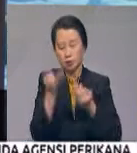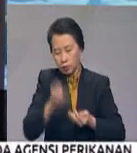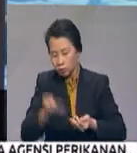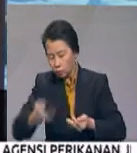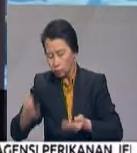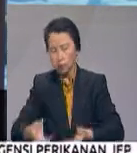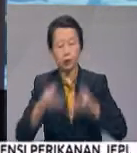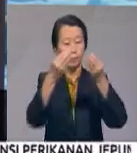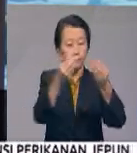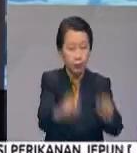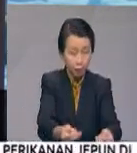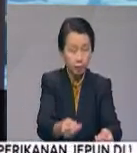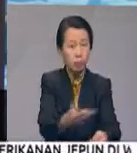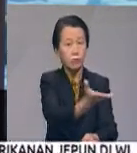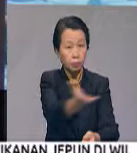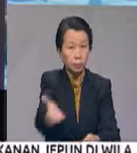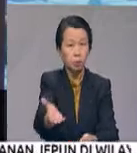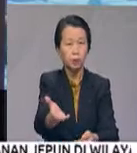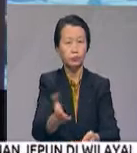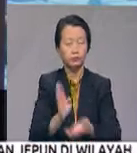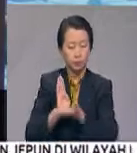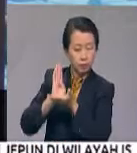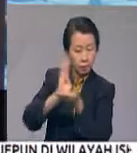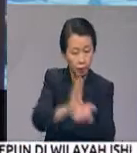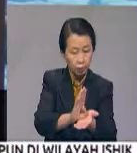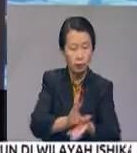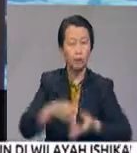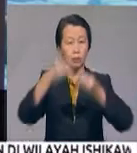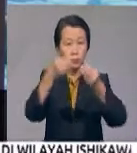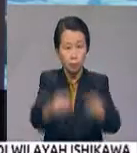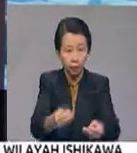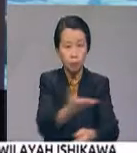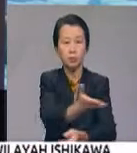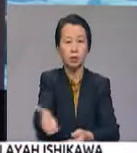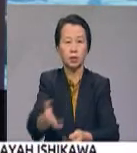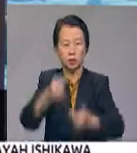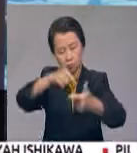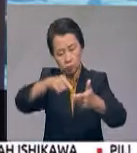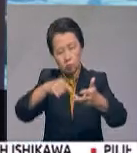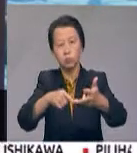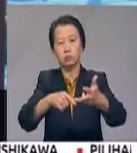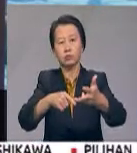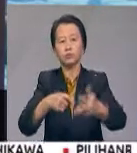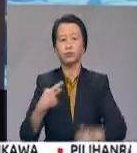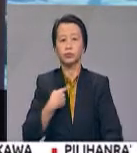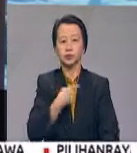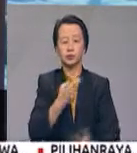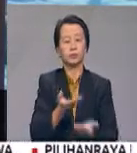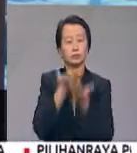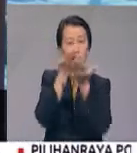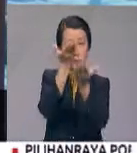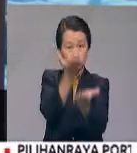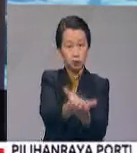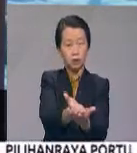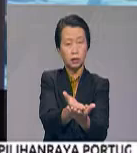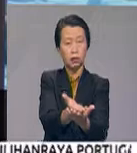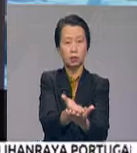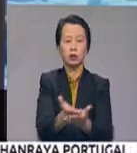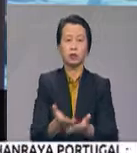diberi kepada mereka bantuan yang diberi kepada mereka kita bercadang